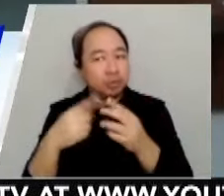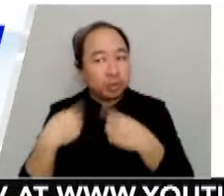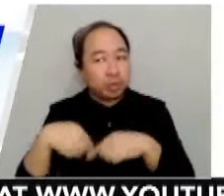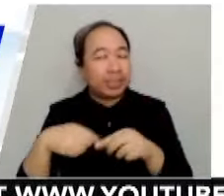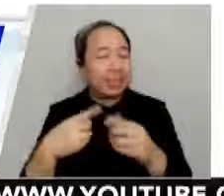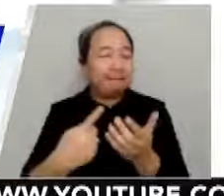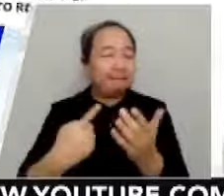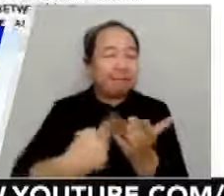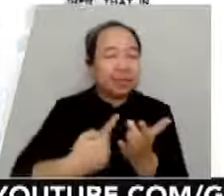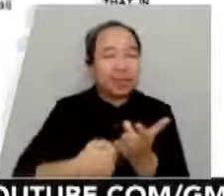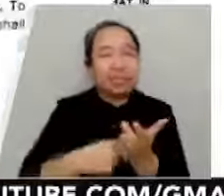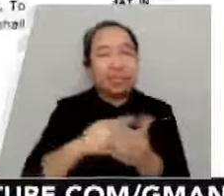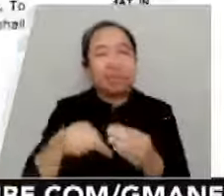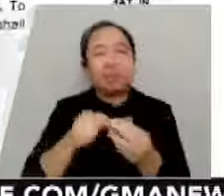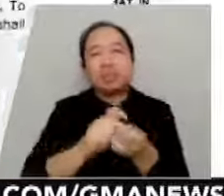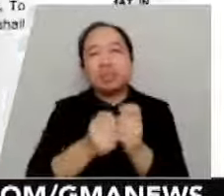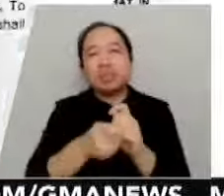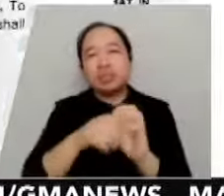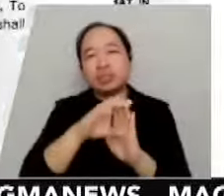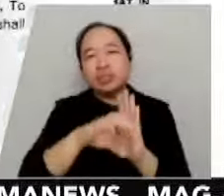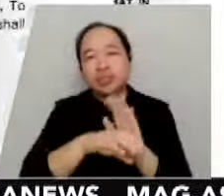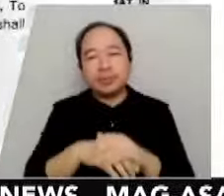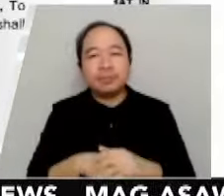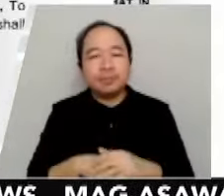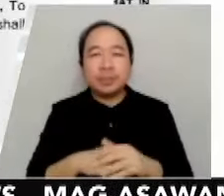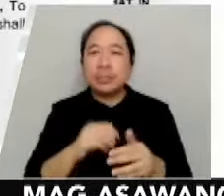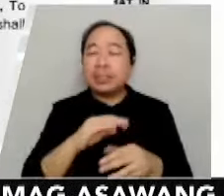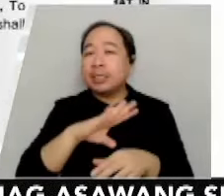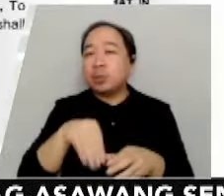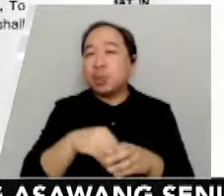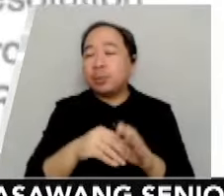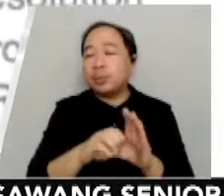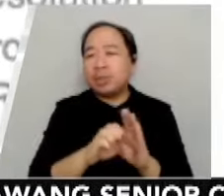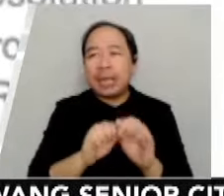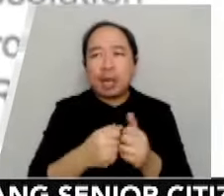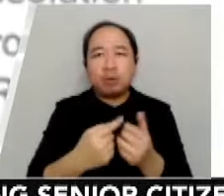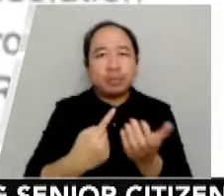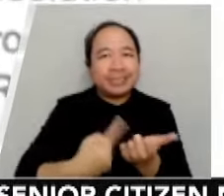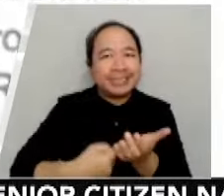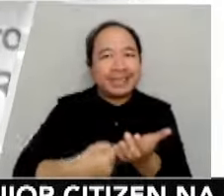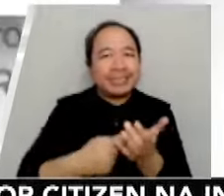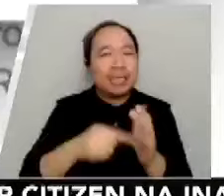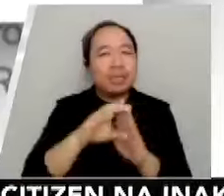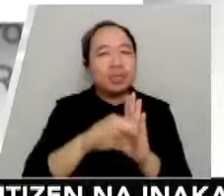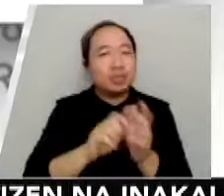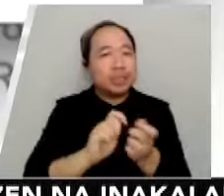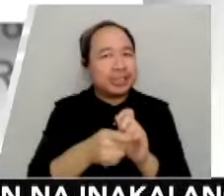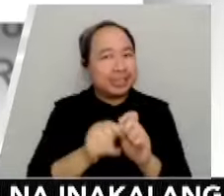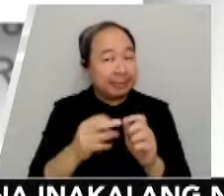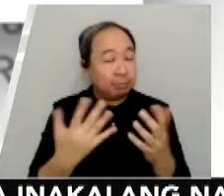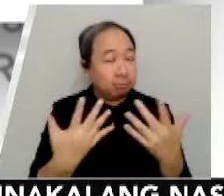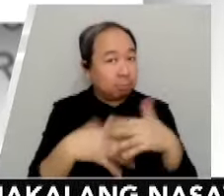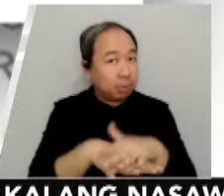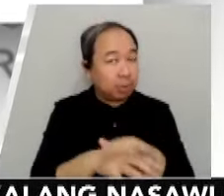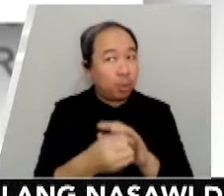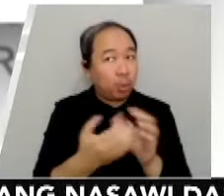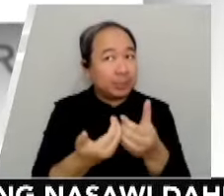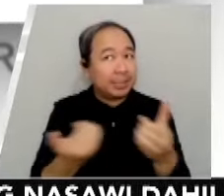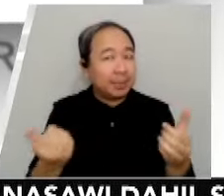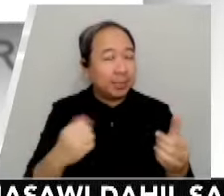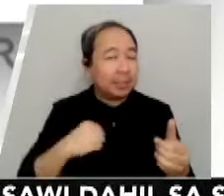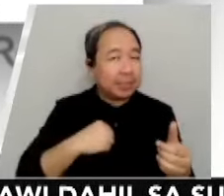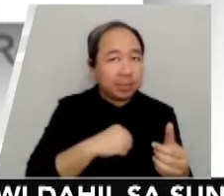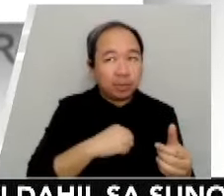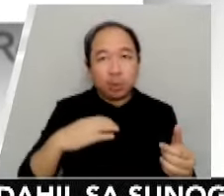konstitusyon. Kabilang ang kung paano pag-uusapan ng charter change, kung magkasama ba o magkahiwalay ang sesyon ng Kamara at Senado, gayon din